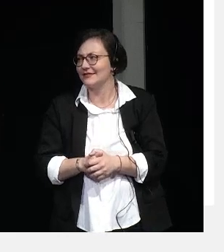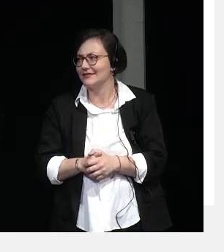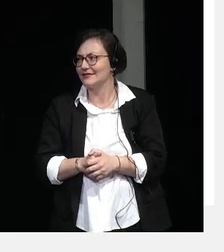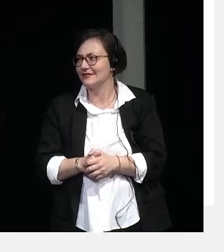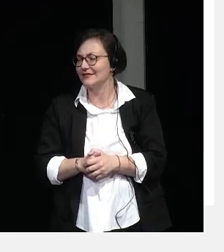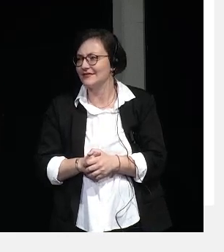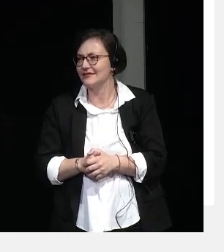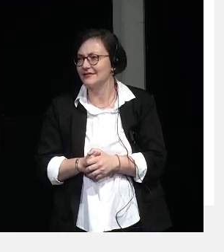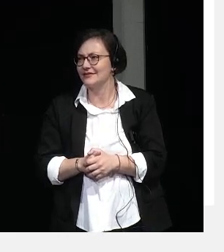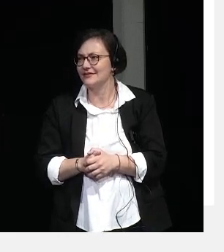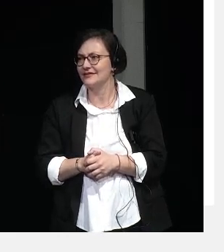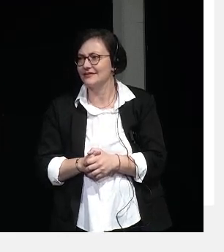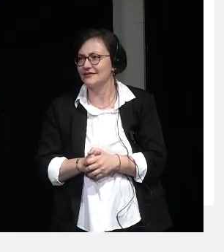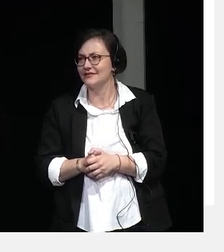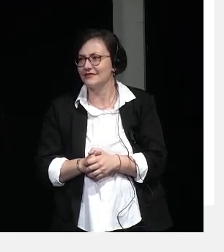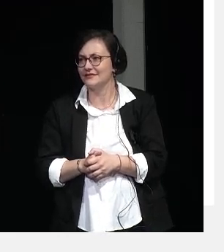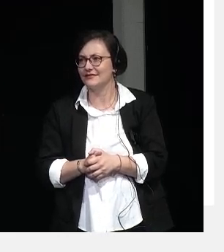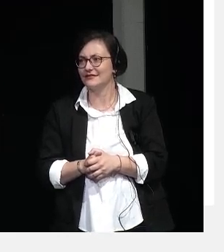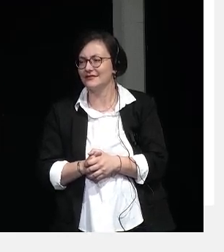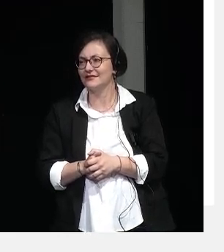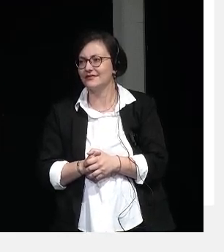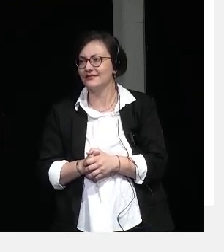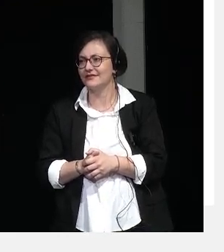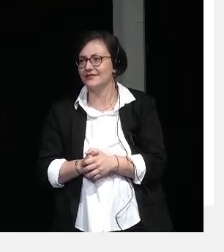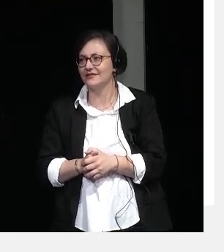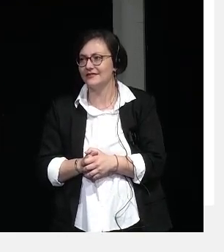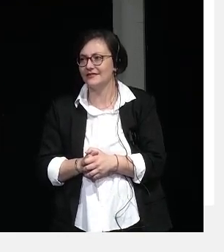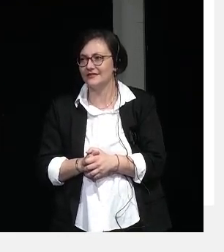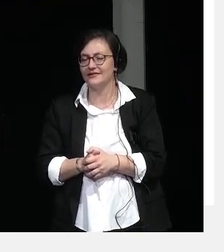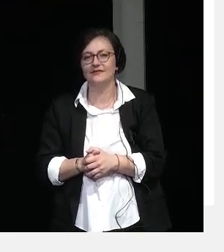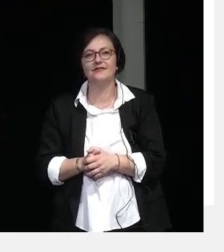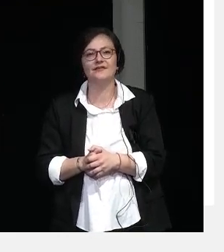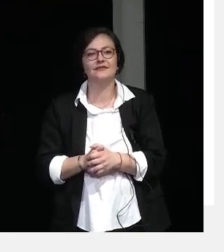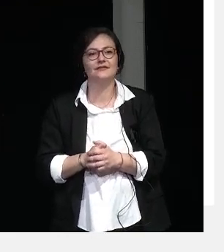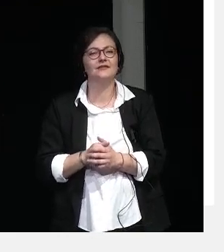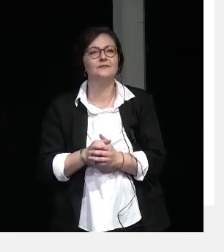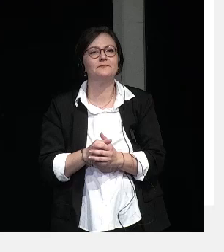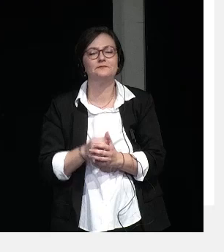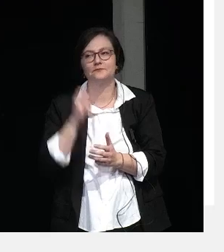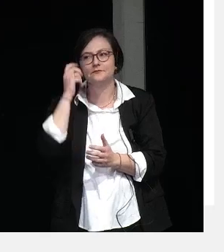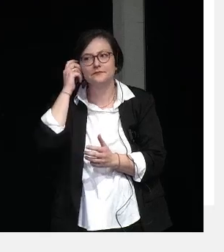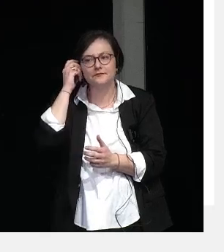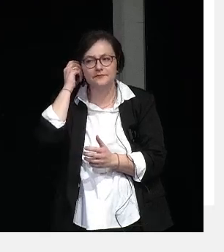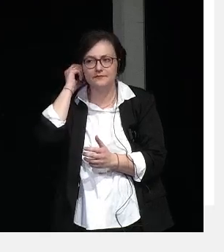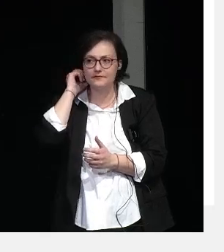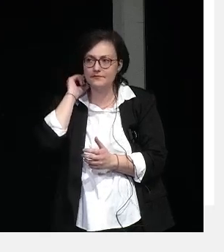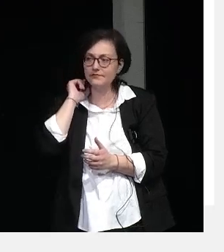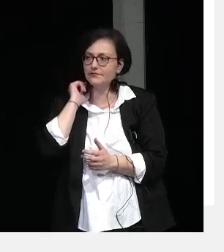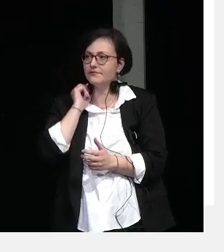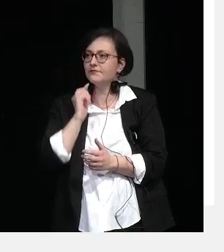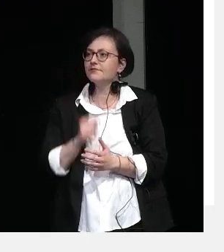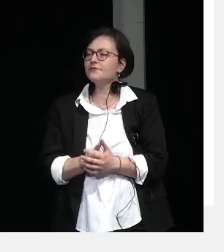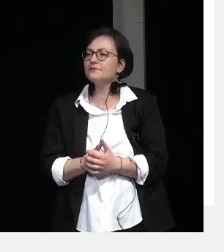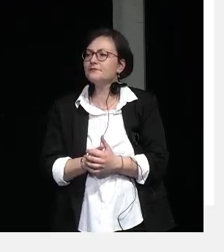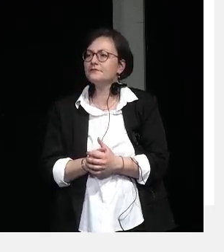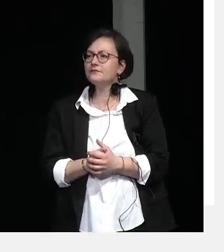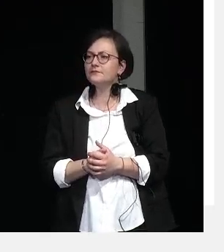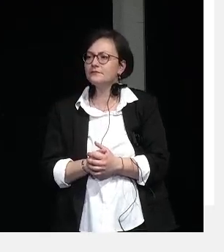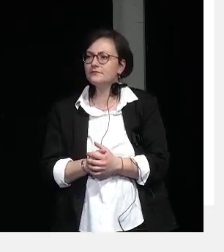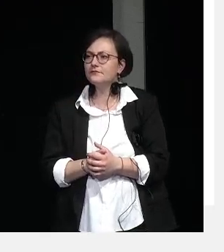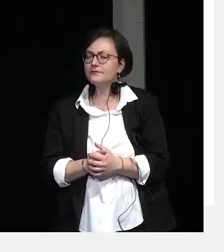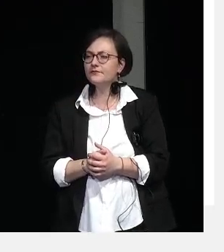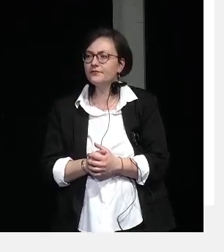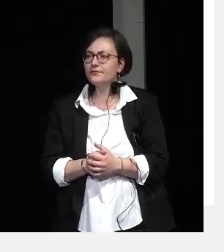Να συνεχίσουμε λίγο. Συγγνώμη. Ήθελα να πω ότι η κατάθεση της κυρίας Σαλαβιά είναι ουσιαστικά